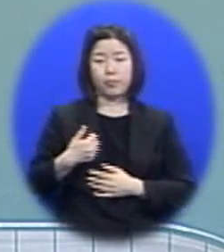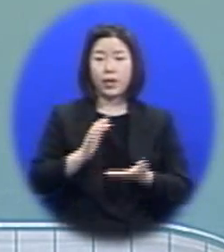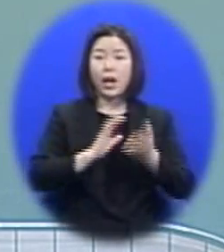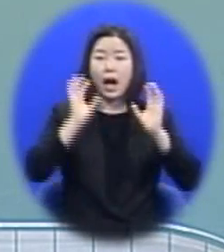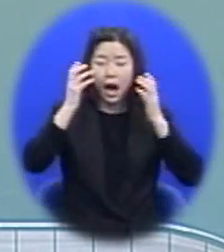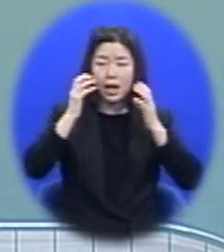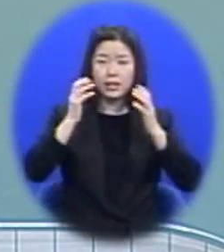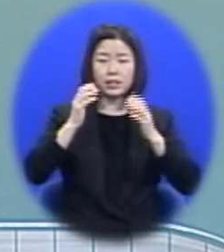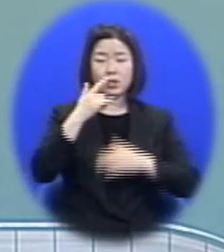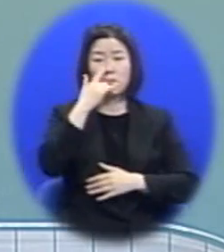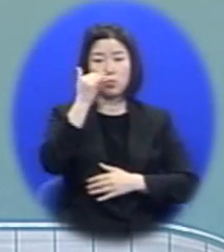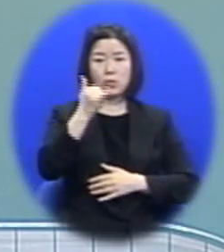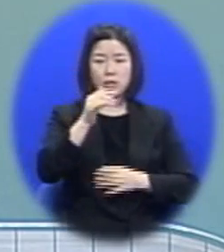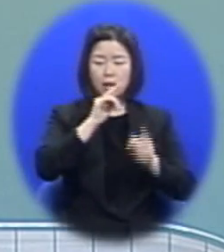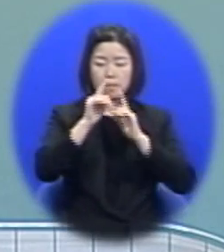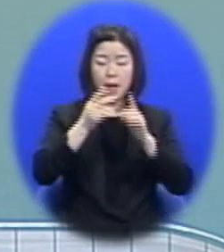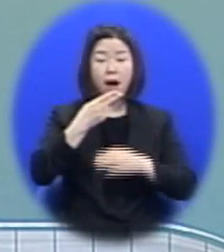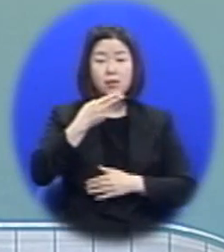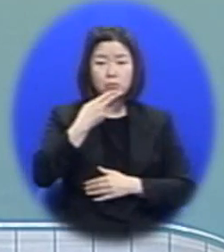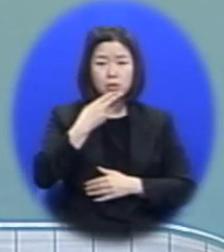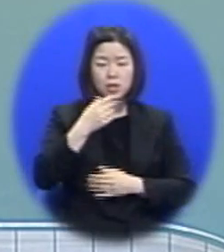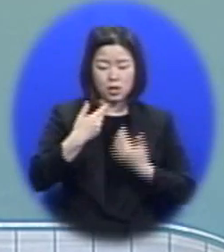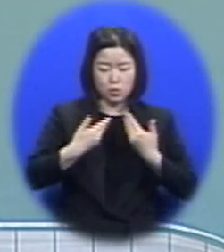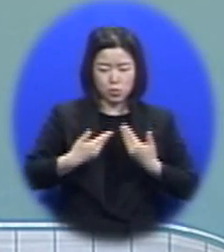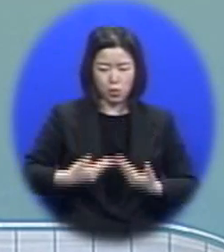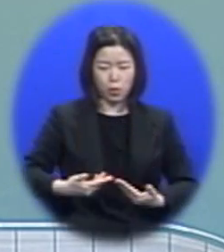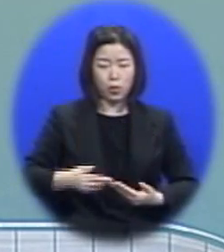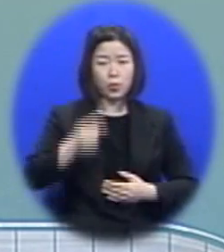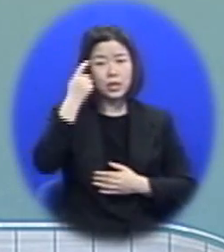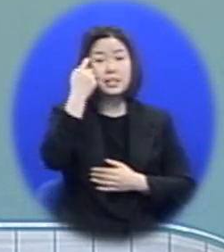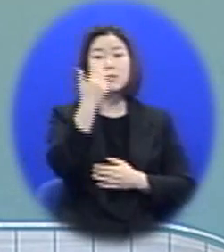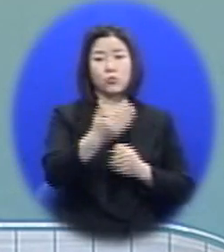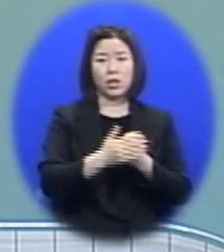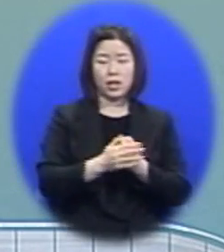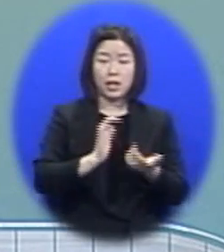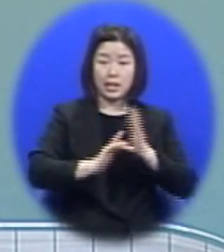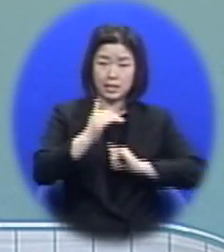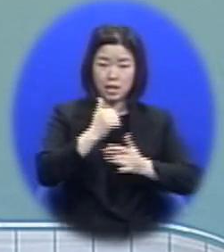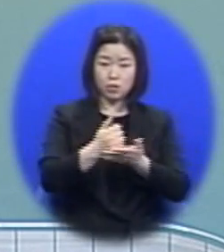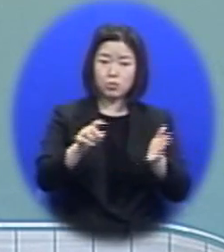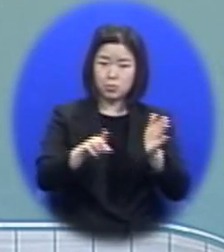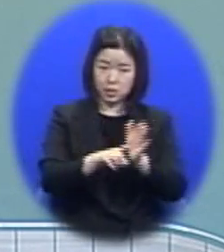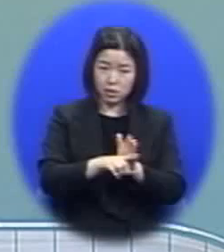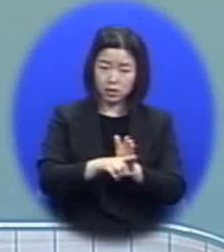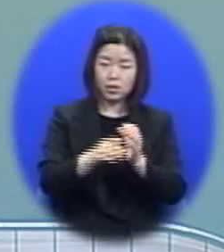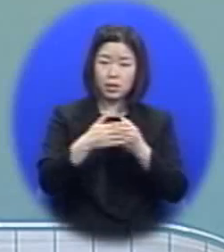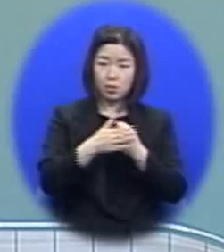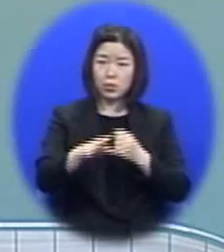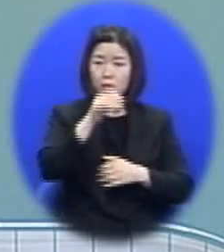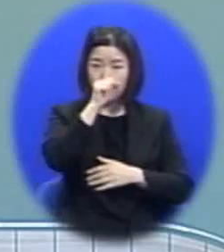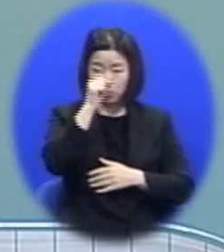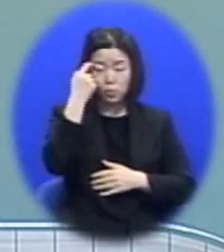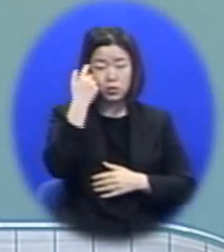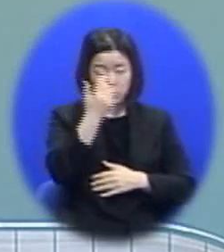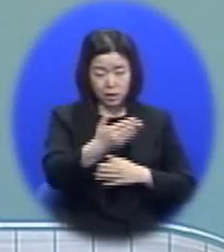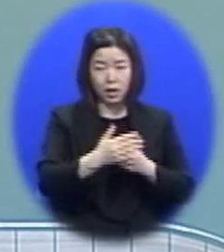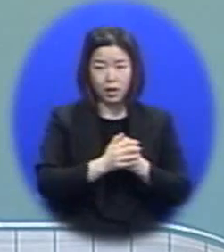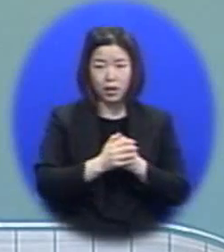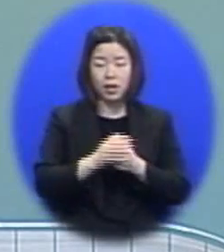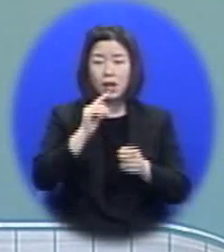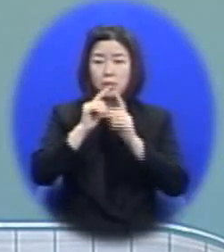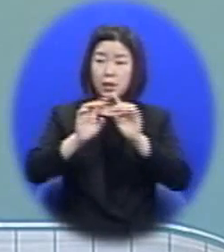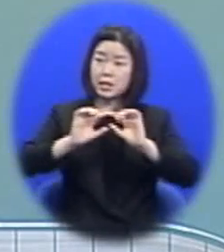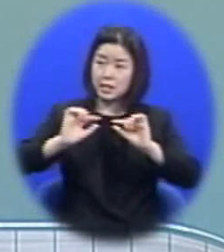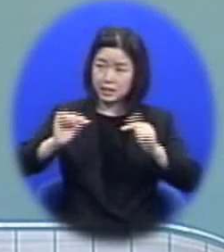말없이 질문을 합니다 예수 믿어서 좋으세요 말하지 않지만 아이들은